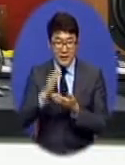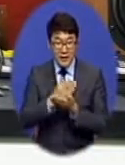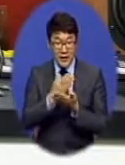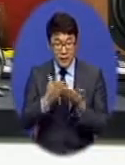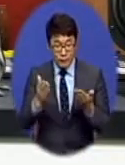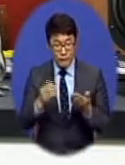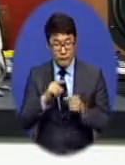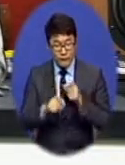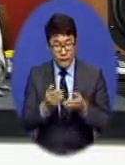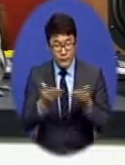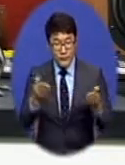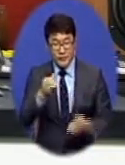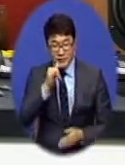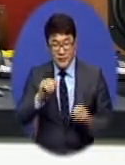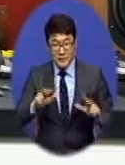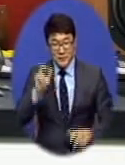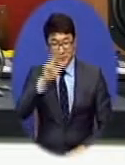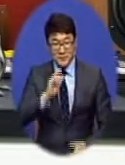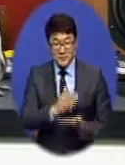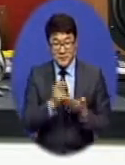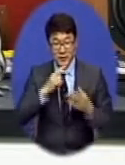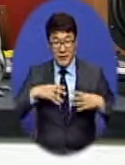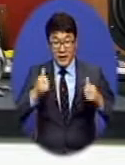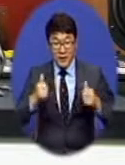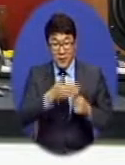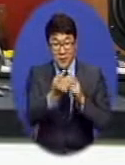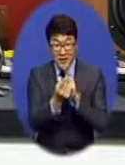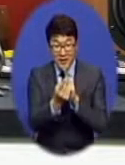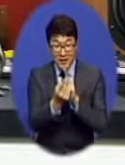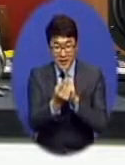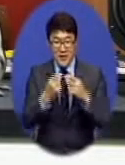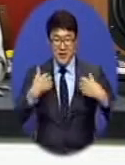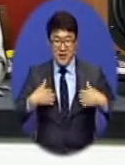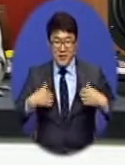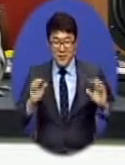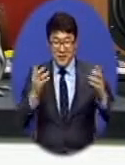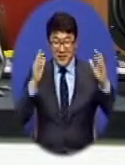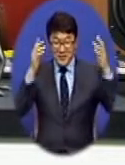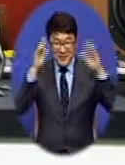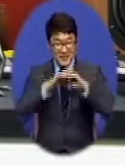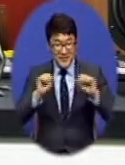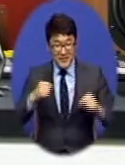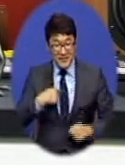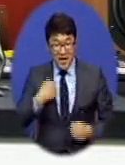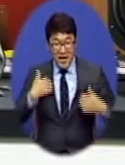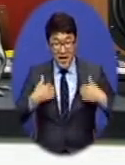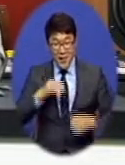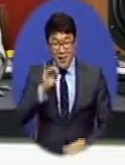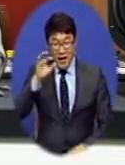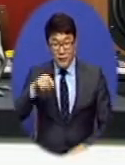나눔을 실천하는 생방송 전국 나눔 노래자랑에 오신 시청자 여러분들 환영합니다. 안녕하세요. 저는 톡톡 튀는